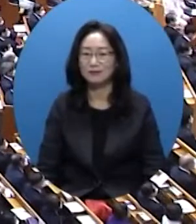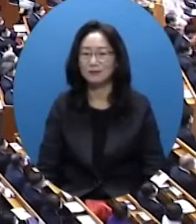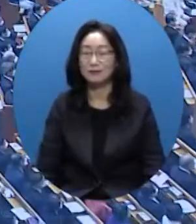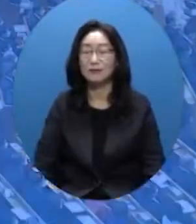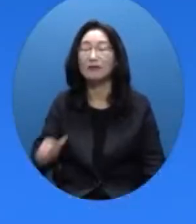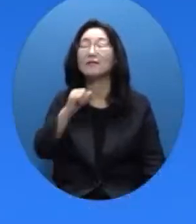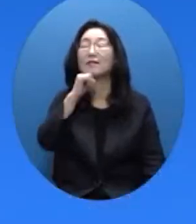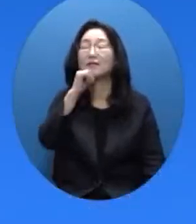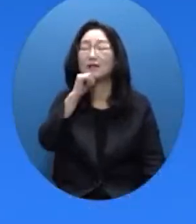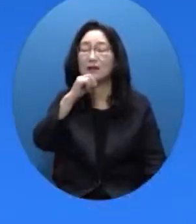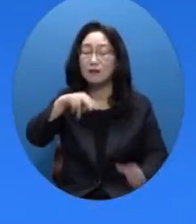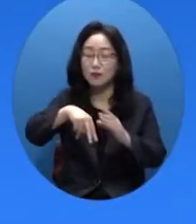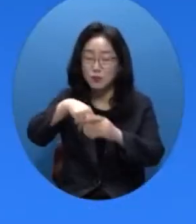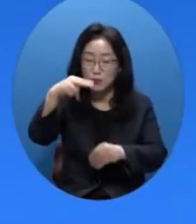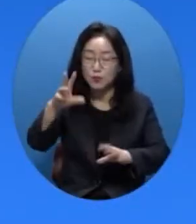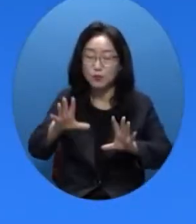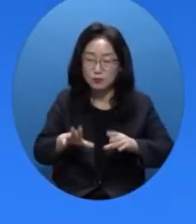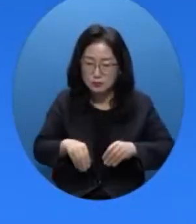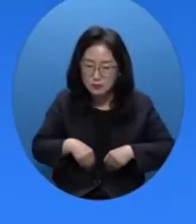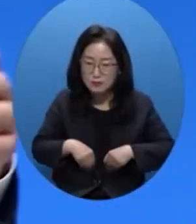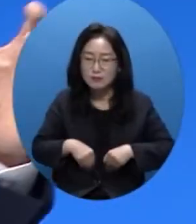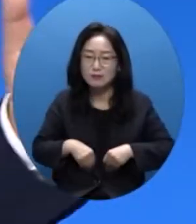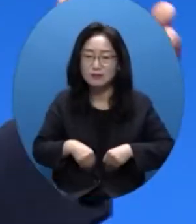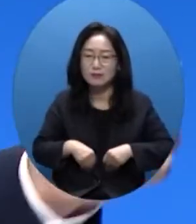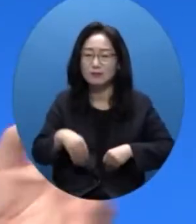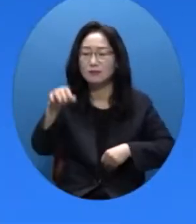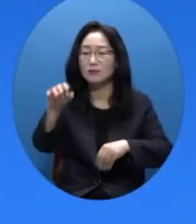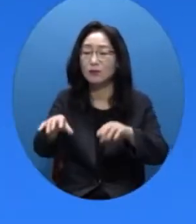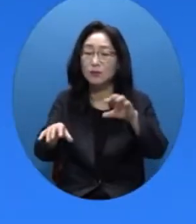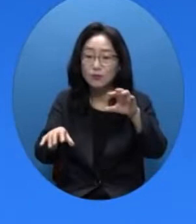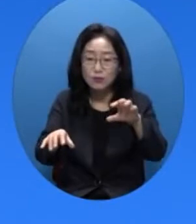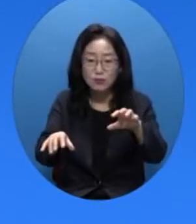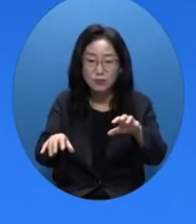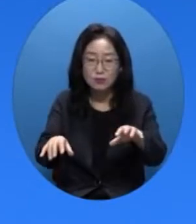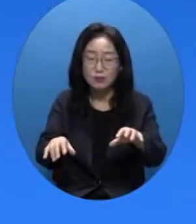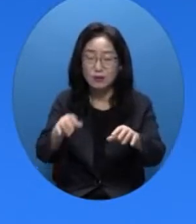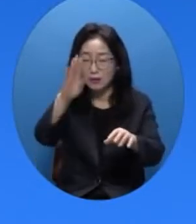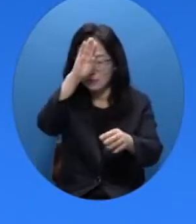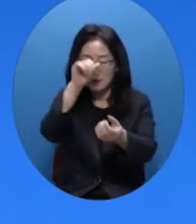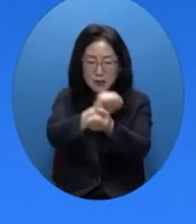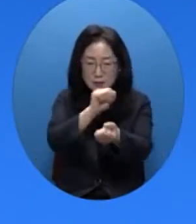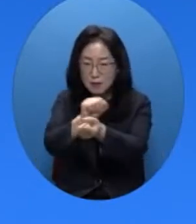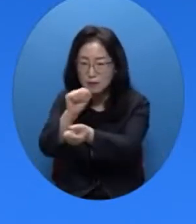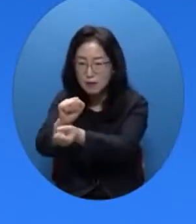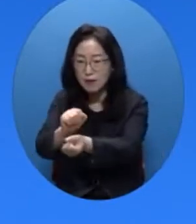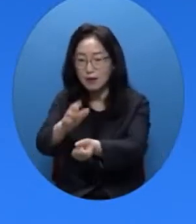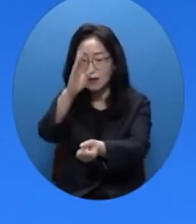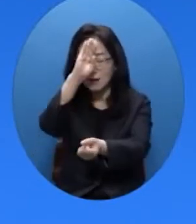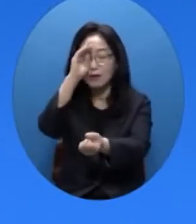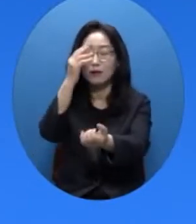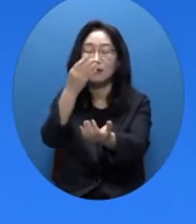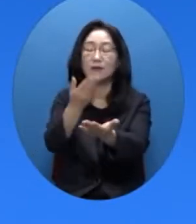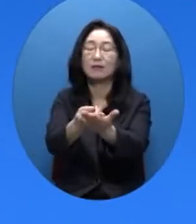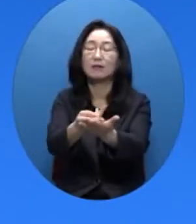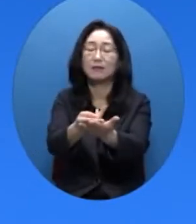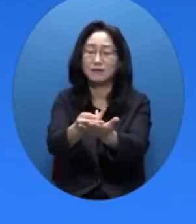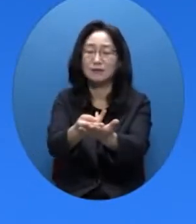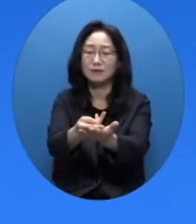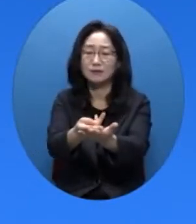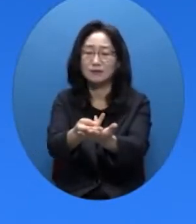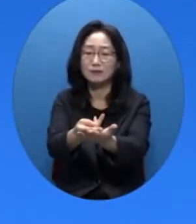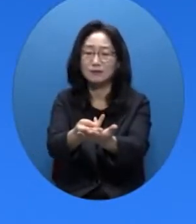가능하고 홀 벗고 굶주리고 곳곳에 전염병이 참고로 서평 자들 누워있고 그